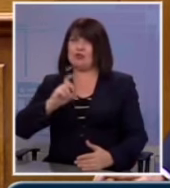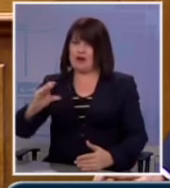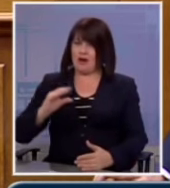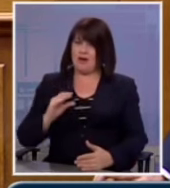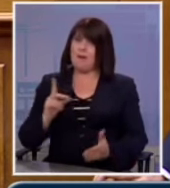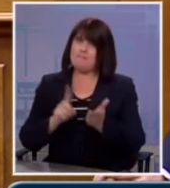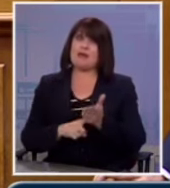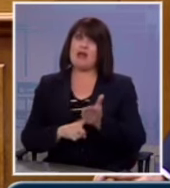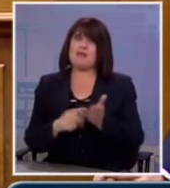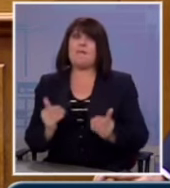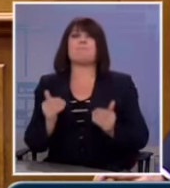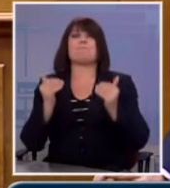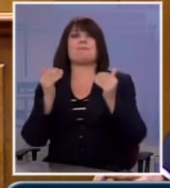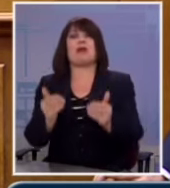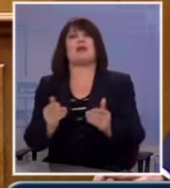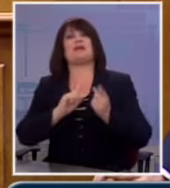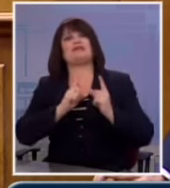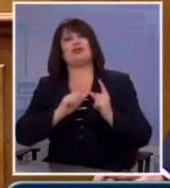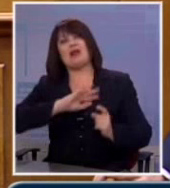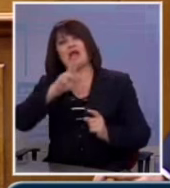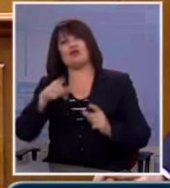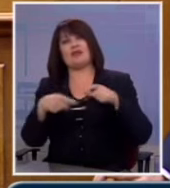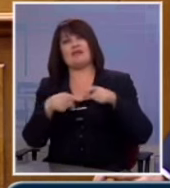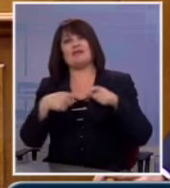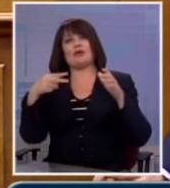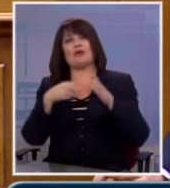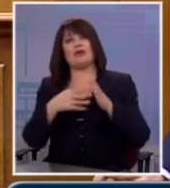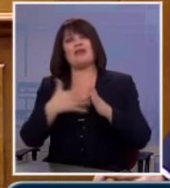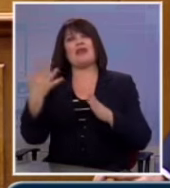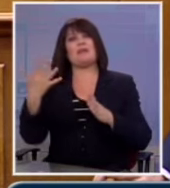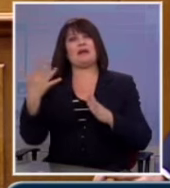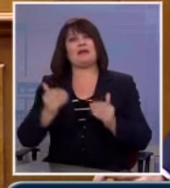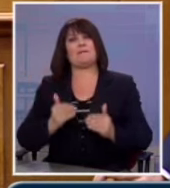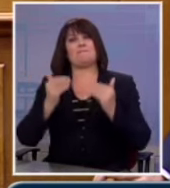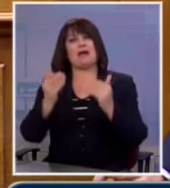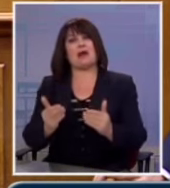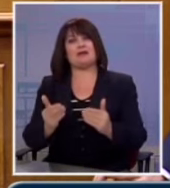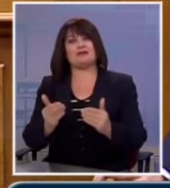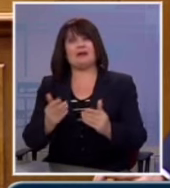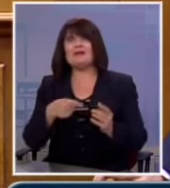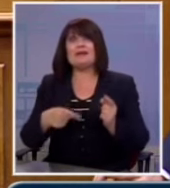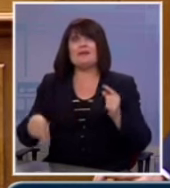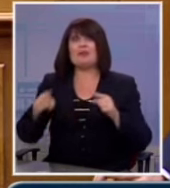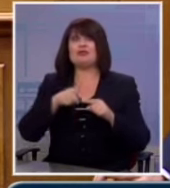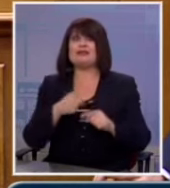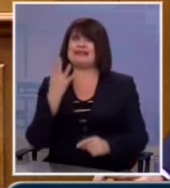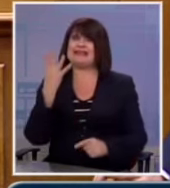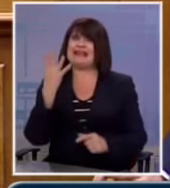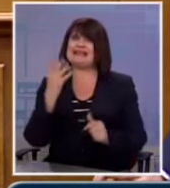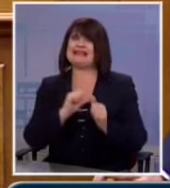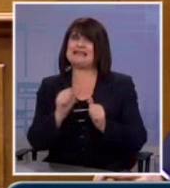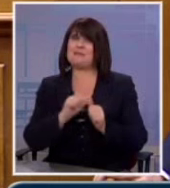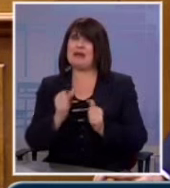την παράταση της ισχύουσα συμφωνίας ως το Δεκέμβριο του 2015, προσέθεσαν 4